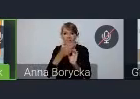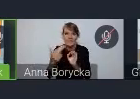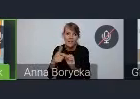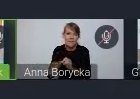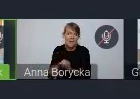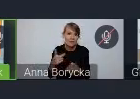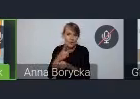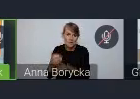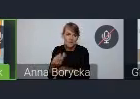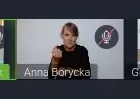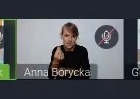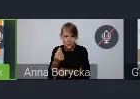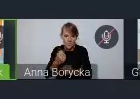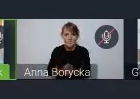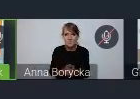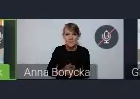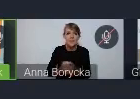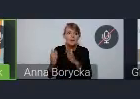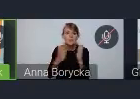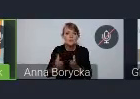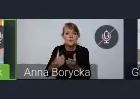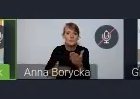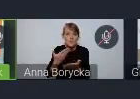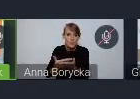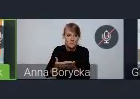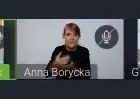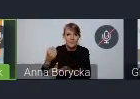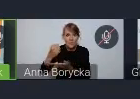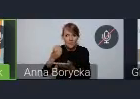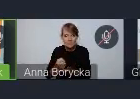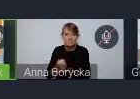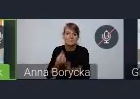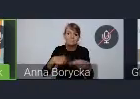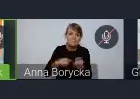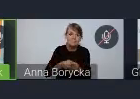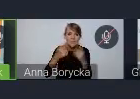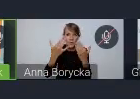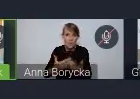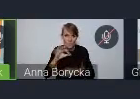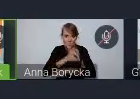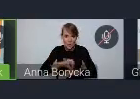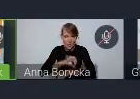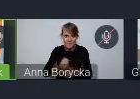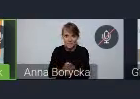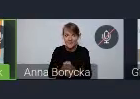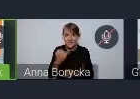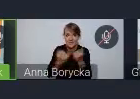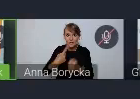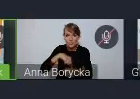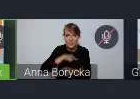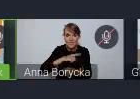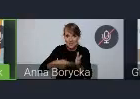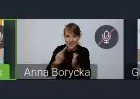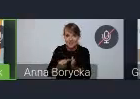środków pozabudżetowych, przygotowanie wniosków o dofinansowanie, jak i realizacja i rozliczenie projektu. Jeżeli raz przygotujemy